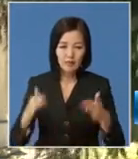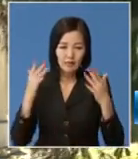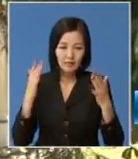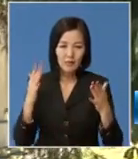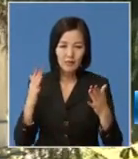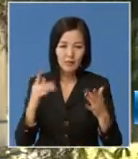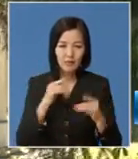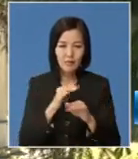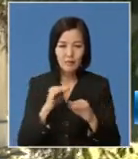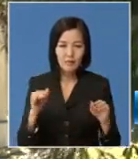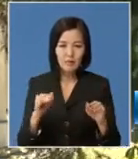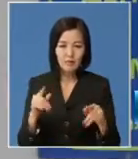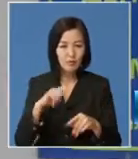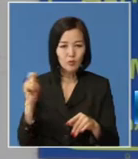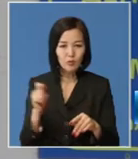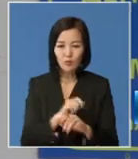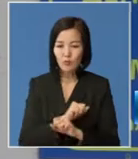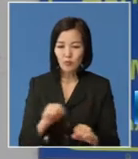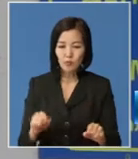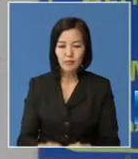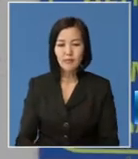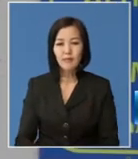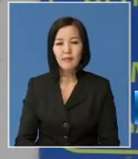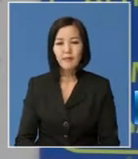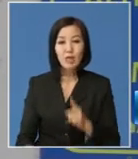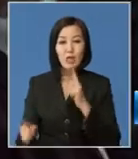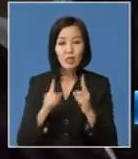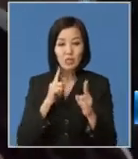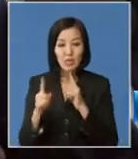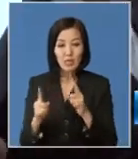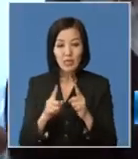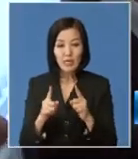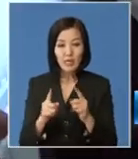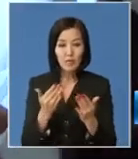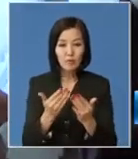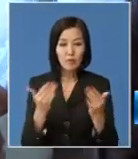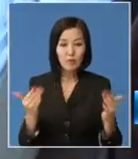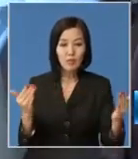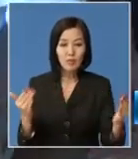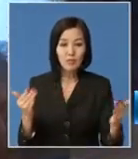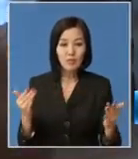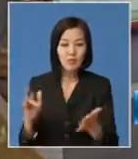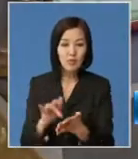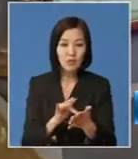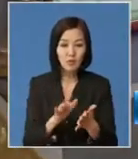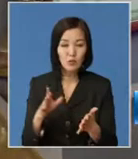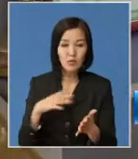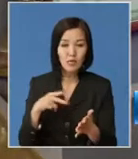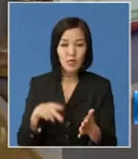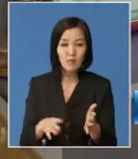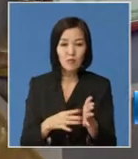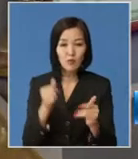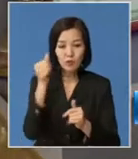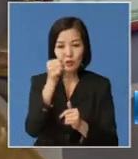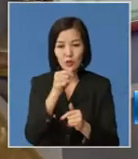біздің еліміз тыныш болсын, соғыс болмасын. Салтанатты жиынға келген қонақтар үшін де департамент музейінде экскурсия ұйымдастырылды. 2009